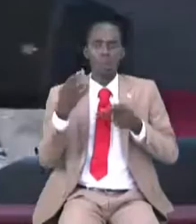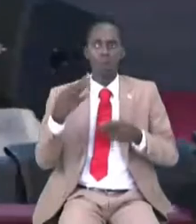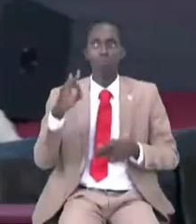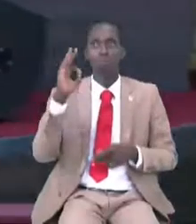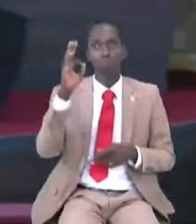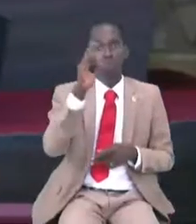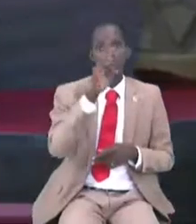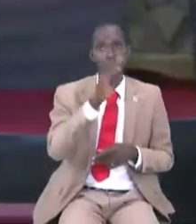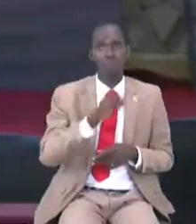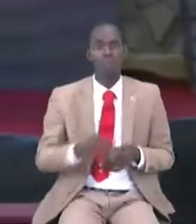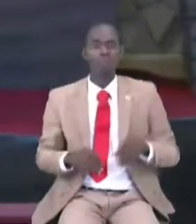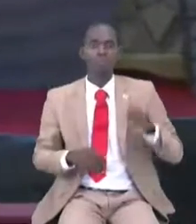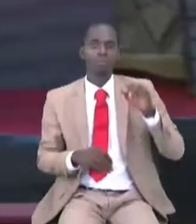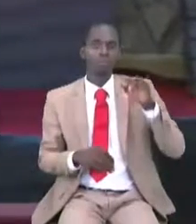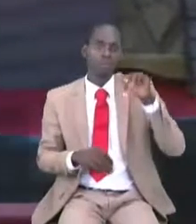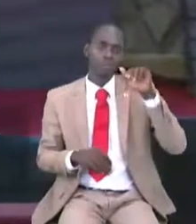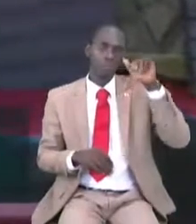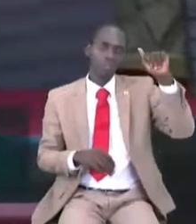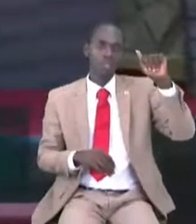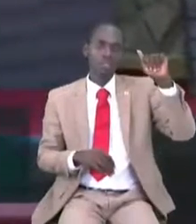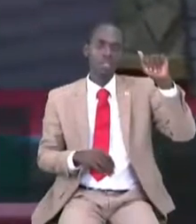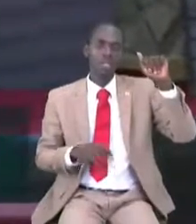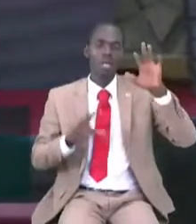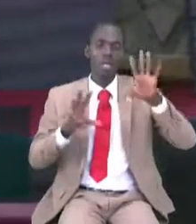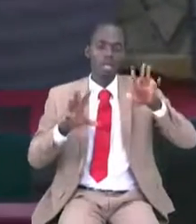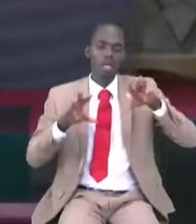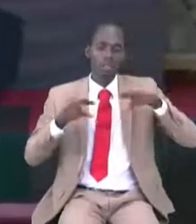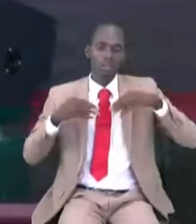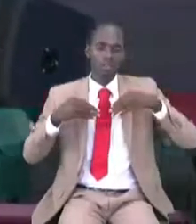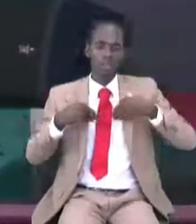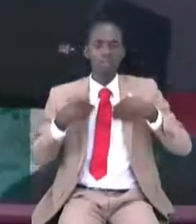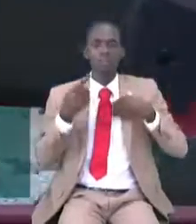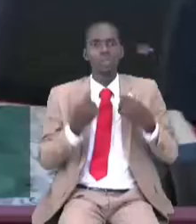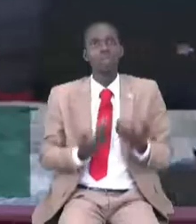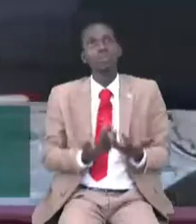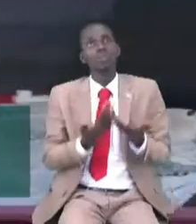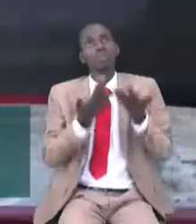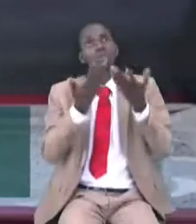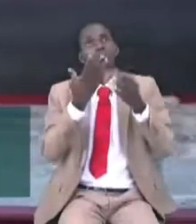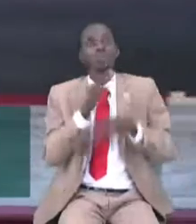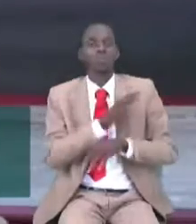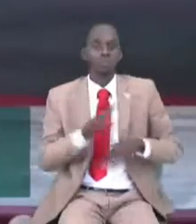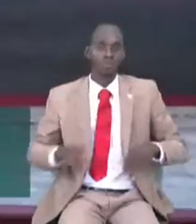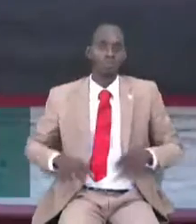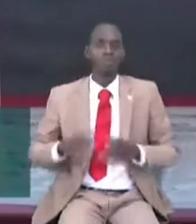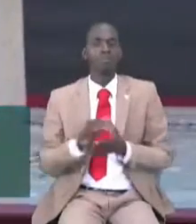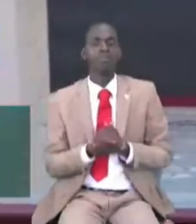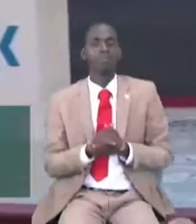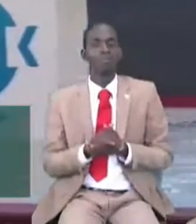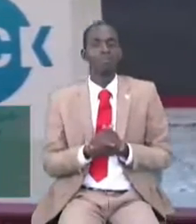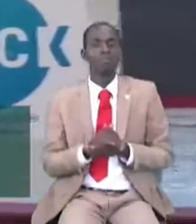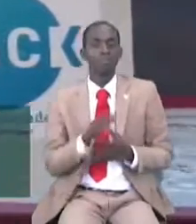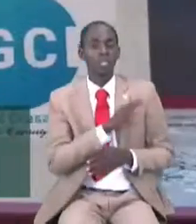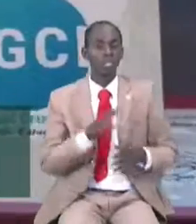accepter l'expiation de Christ. Christ a expié les péchés du monde entier. Nous